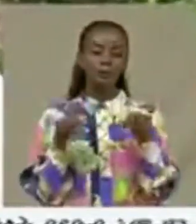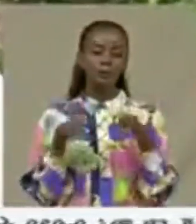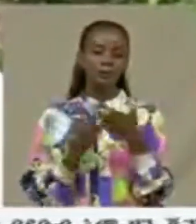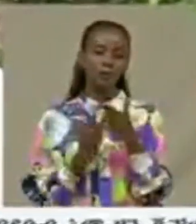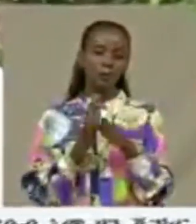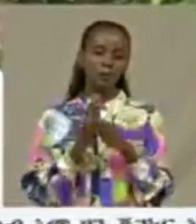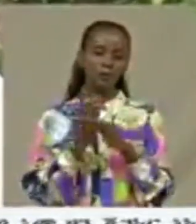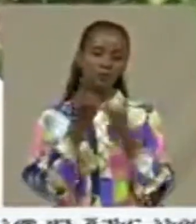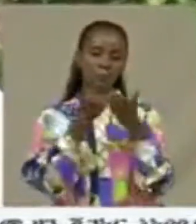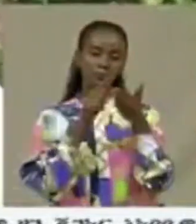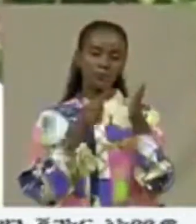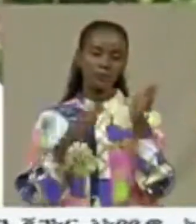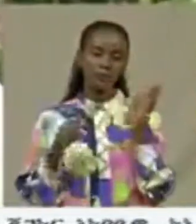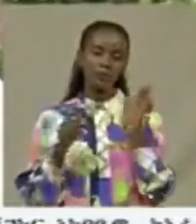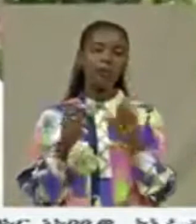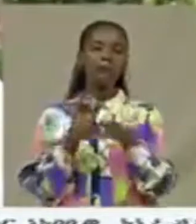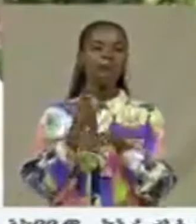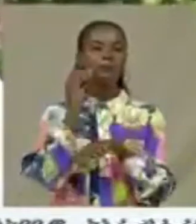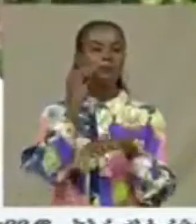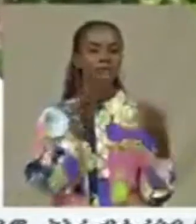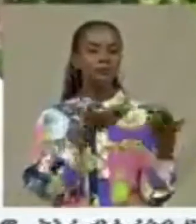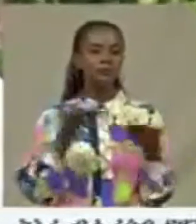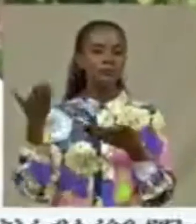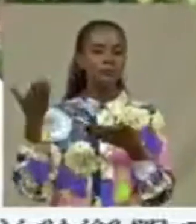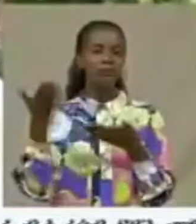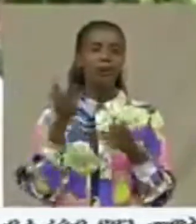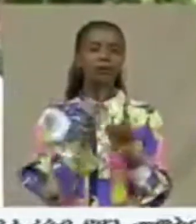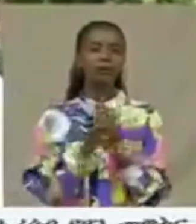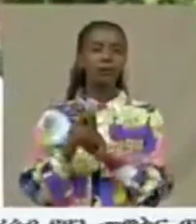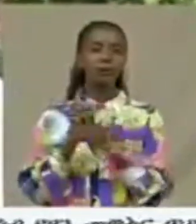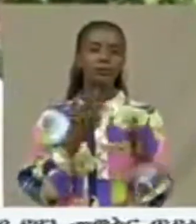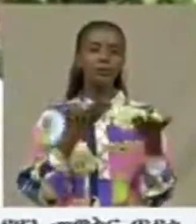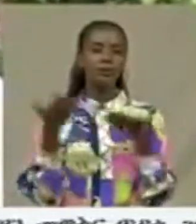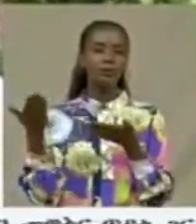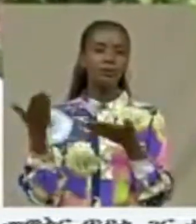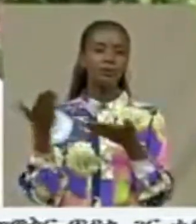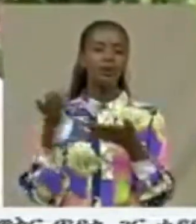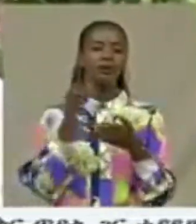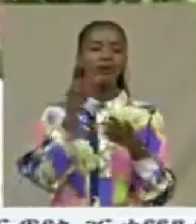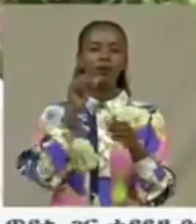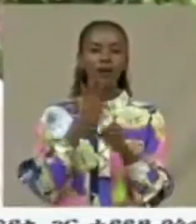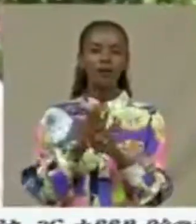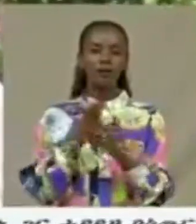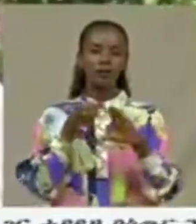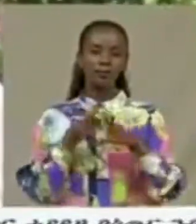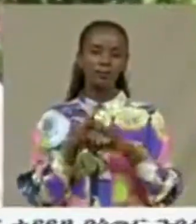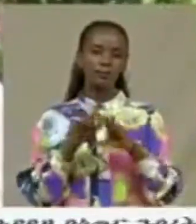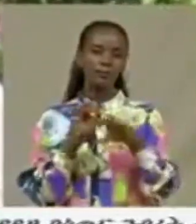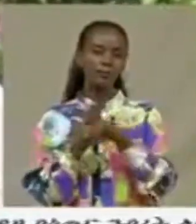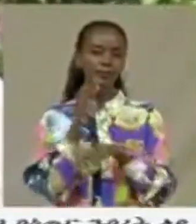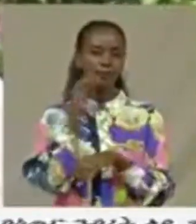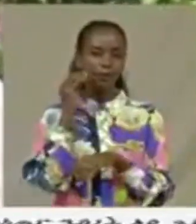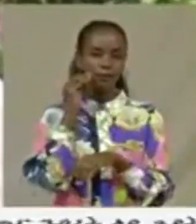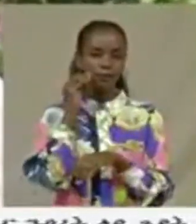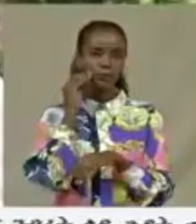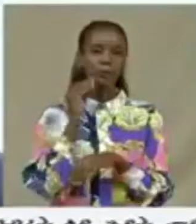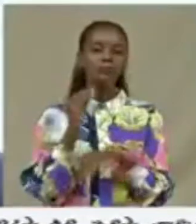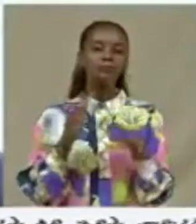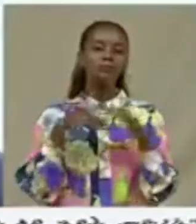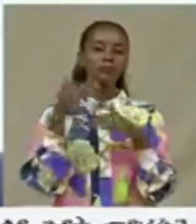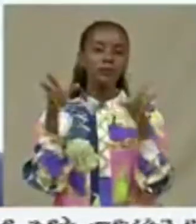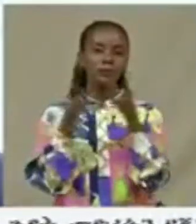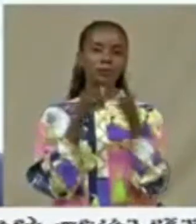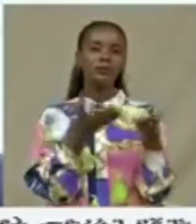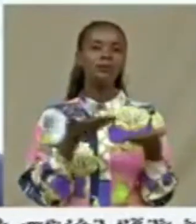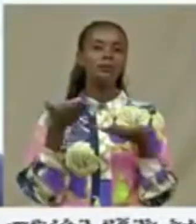አርሞ ለምክር ቤቱ ለማቅረብ አስተካክሎ ለማቅረብ ቃል ገብቶ ለምክር ቤቱ በሚቀጥል ጉባኤ